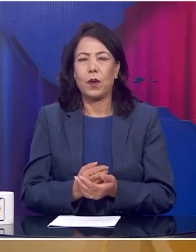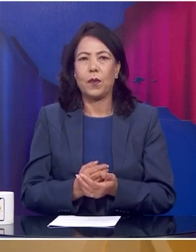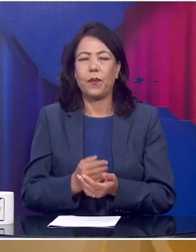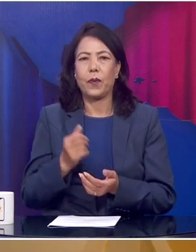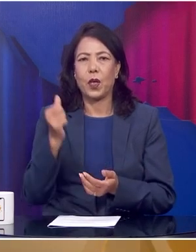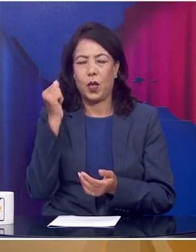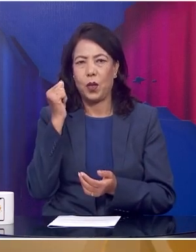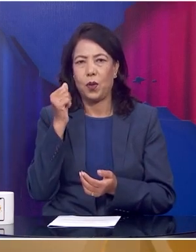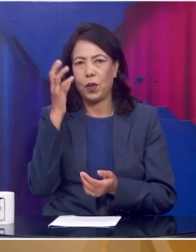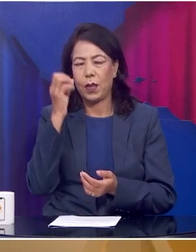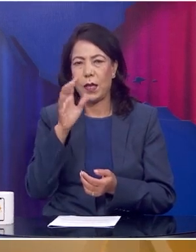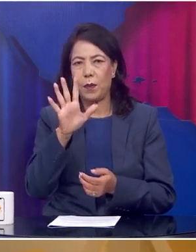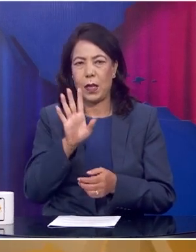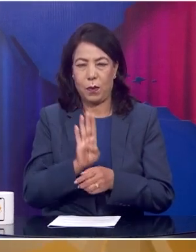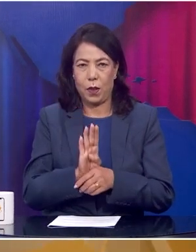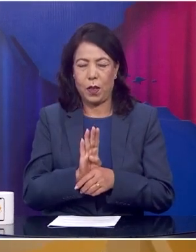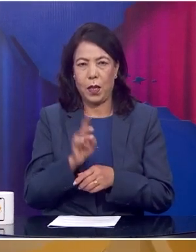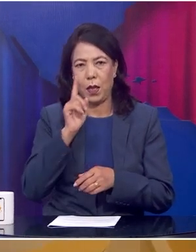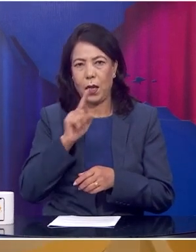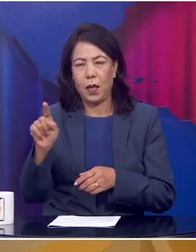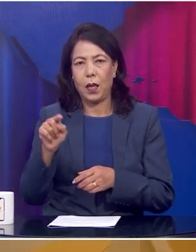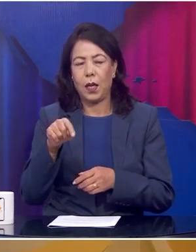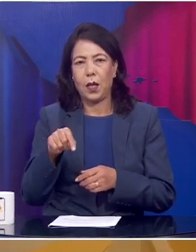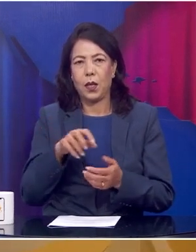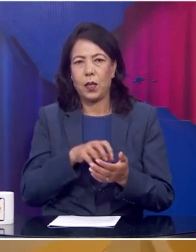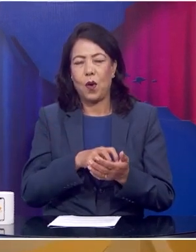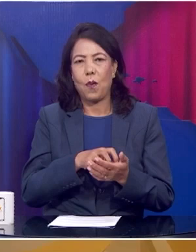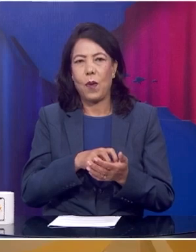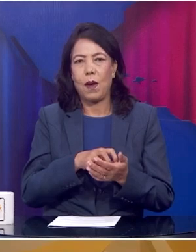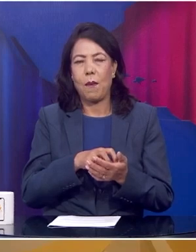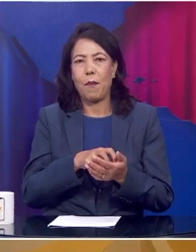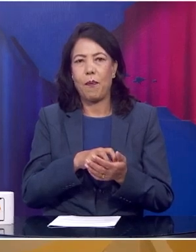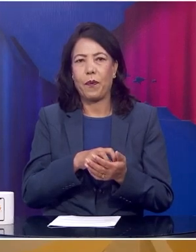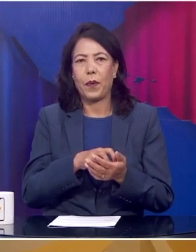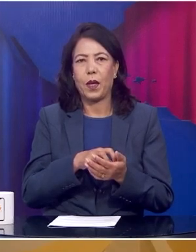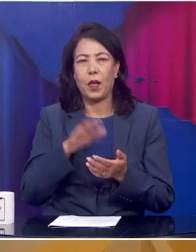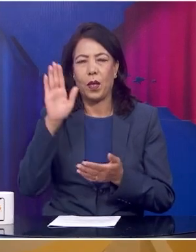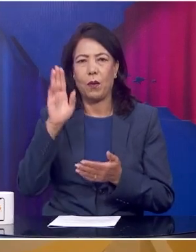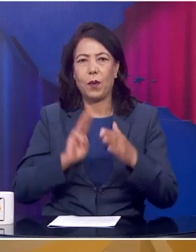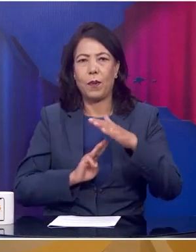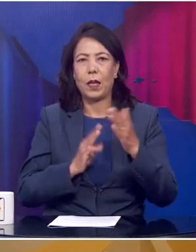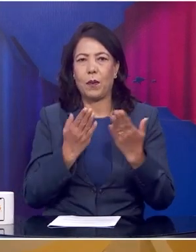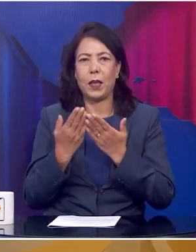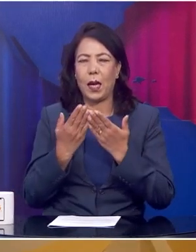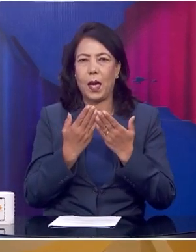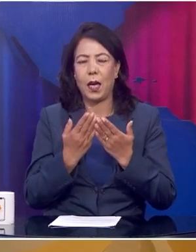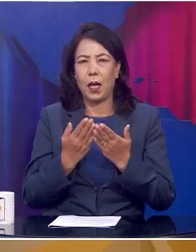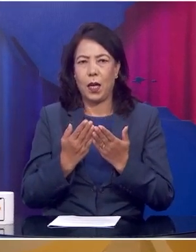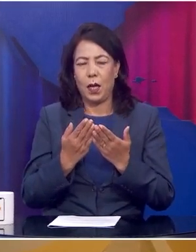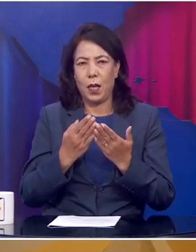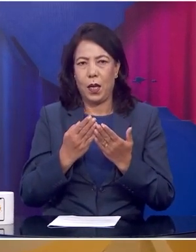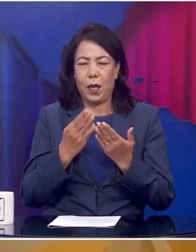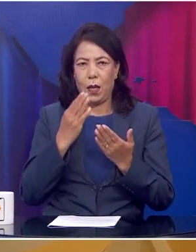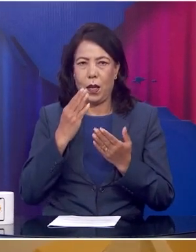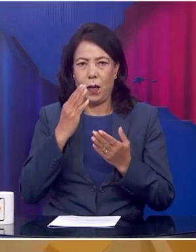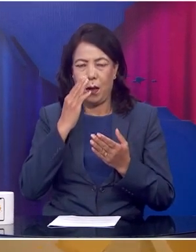नै हिजो साँझ 5 बजेदेखि यहाँ चाहिँ हामी यो त्रिभुवन माध्यमिक विद्यालयको फिल्डमा छौँ। यहाँ